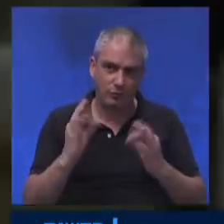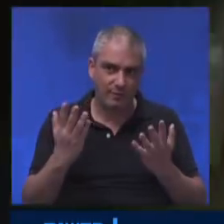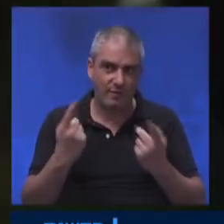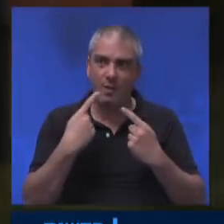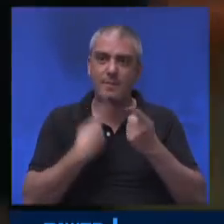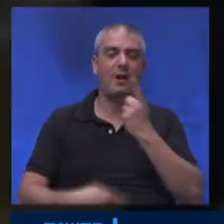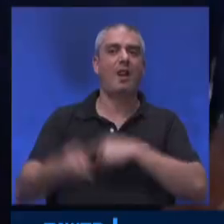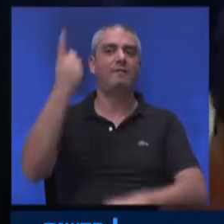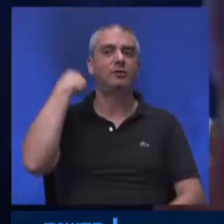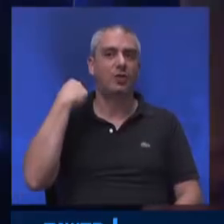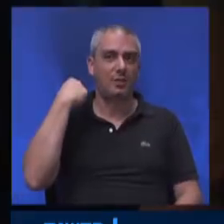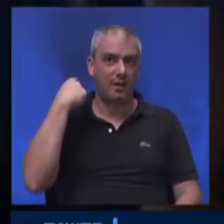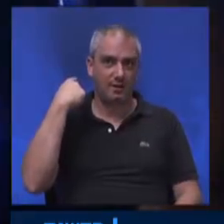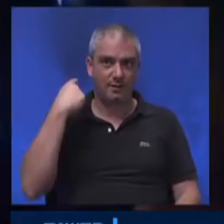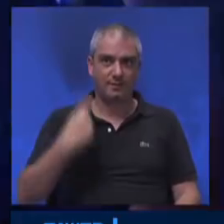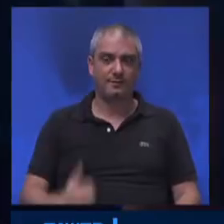שעברה.